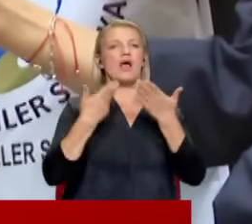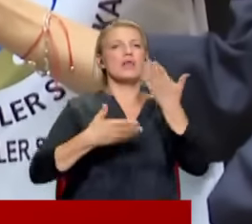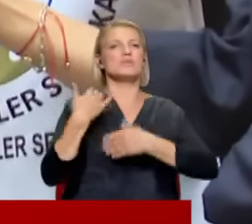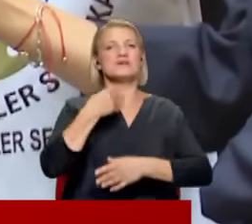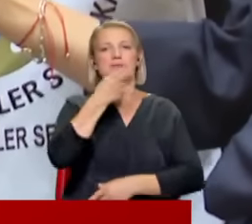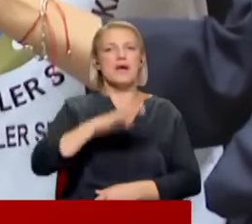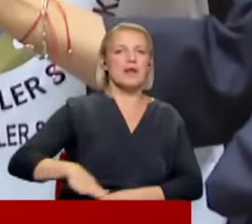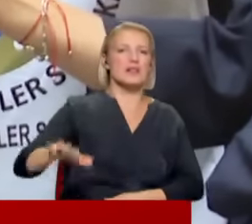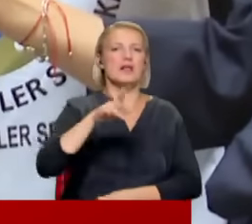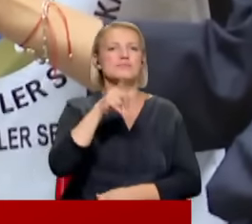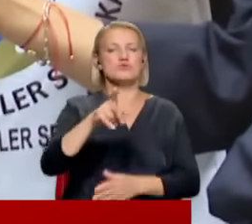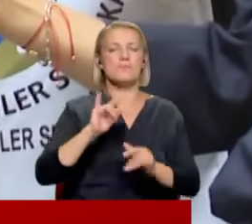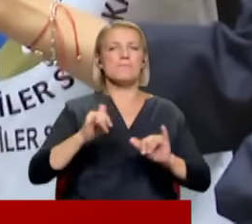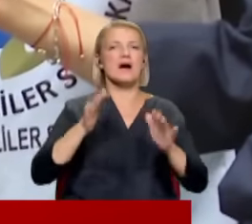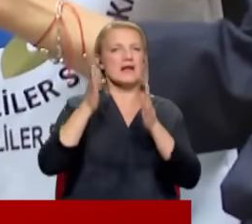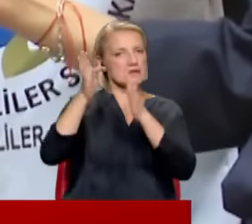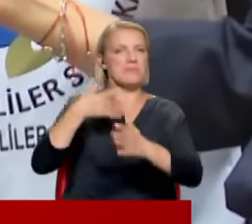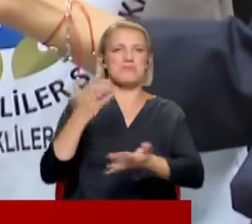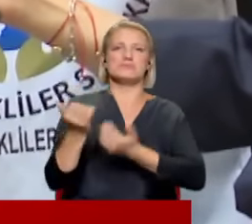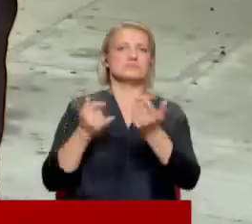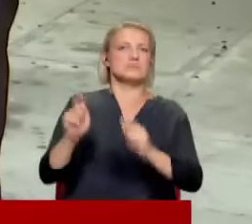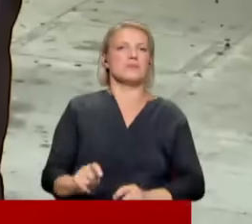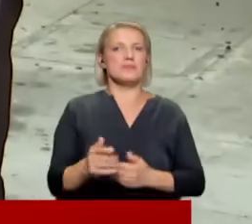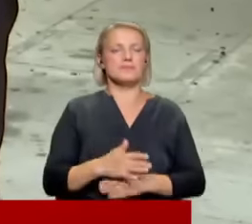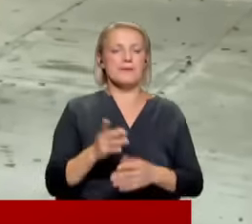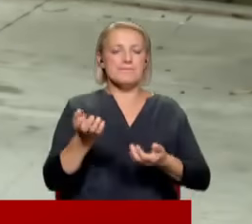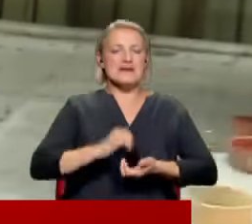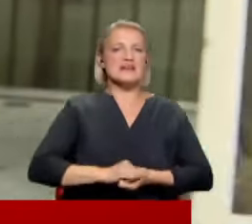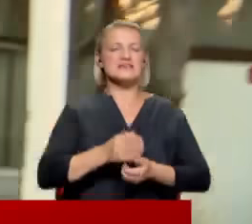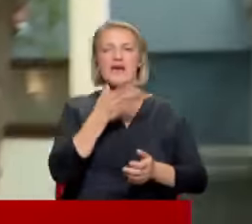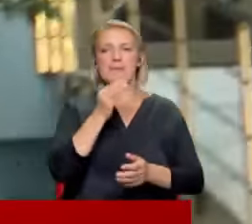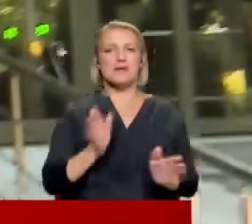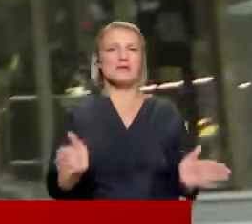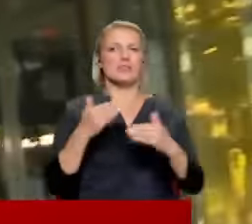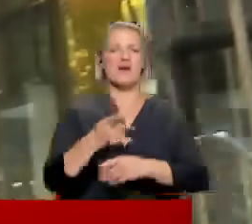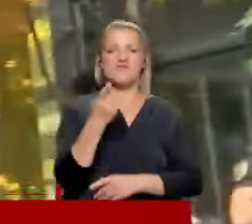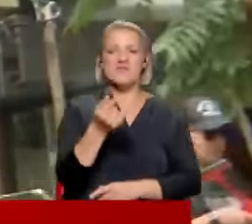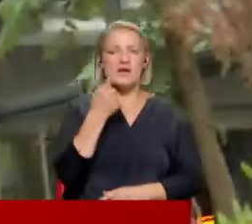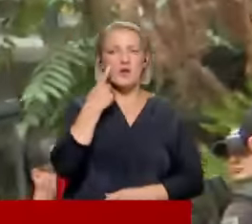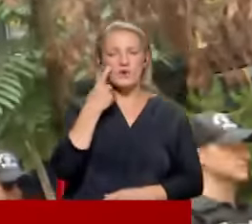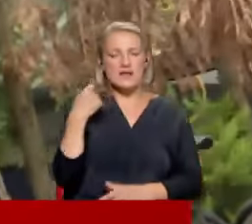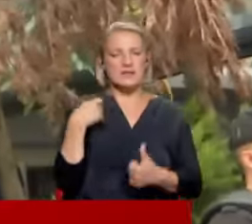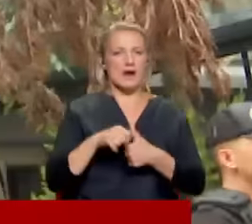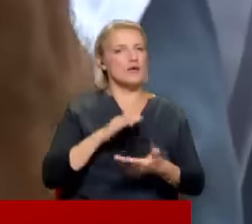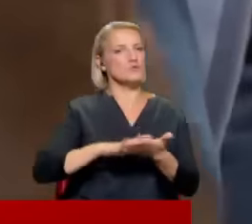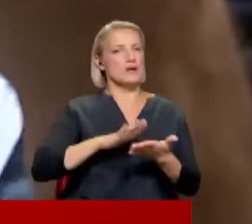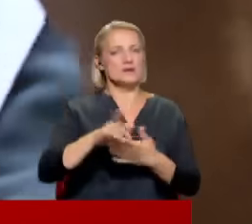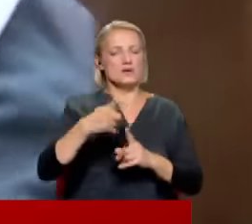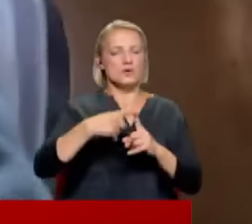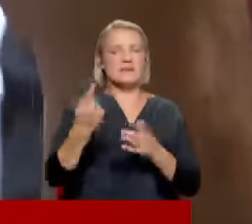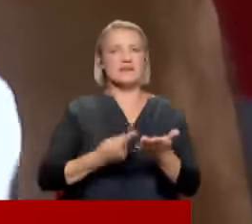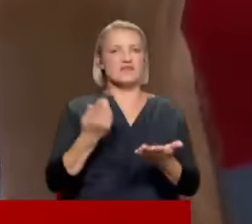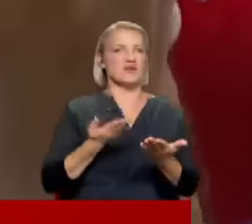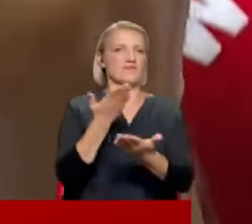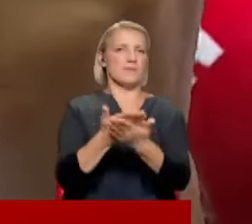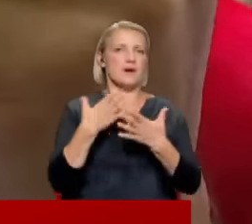emekliler de bu marketlerden alışveriş yapalım birleşik emekliler Sendikası da fiyatlar gözden geçirilsin diye tüke dilekçe